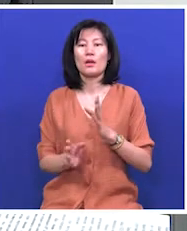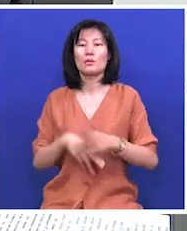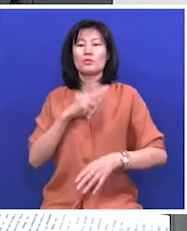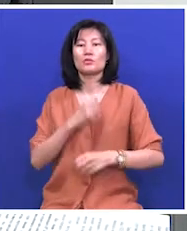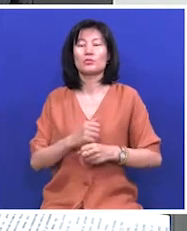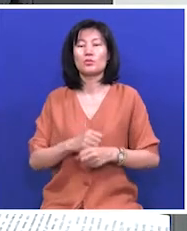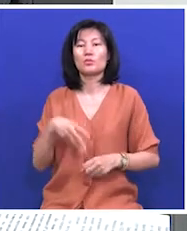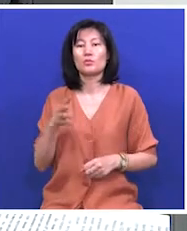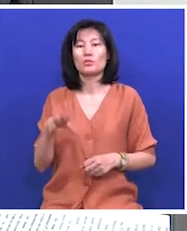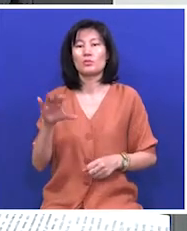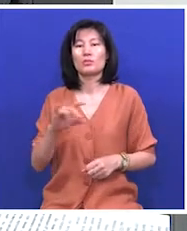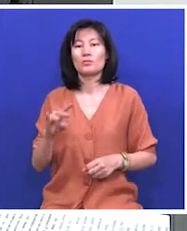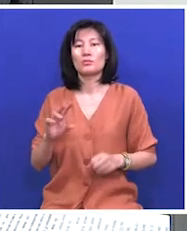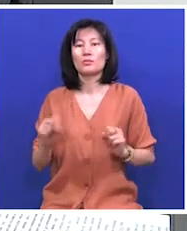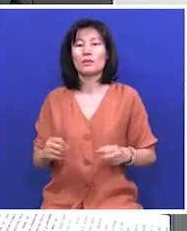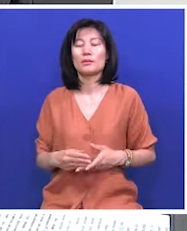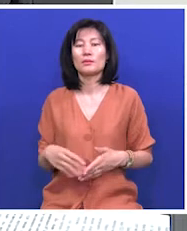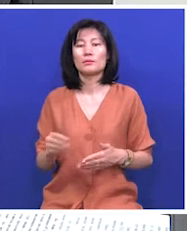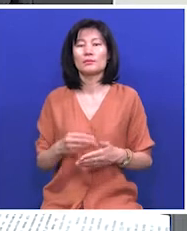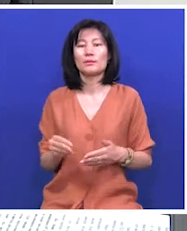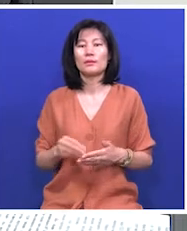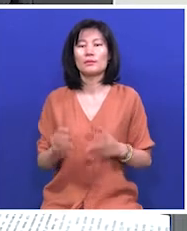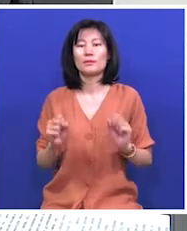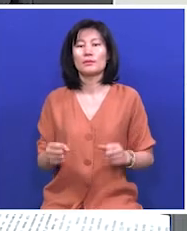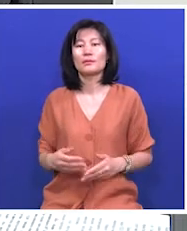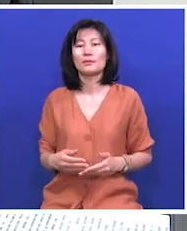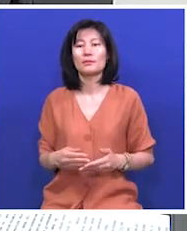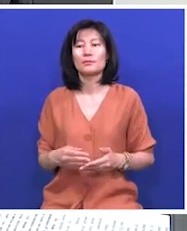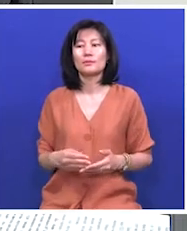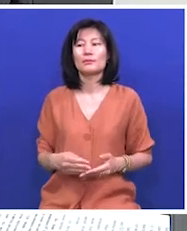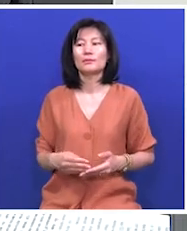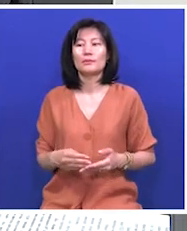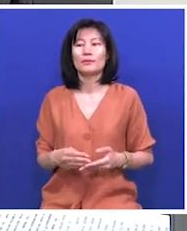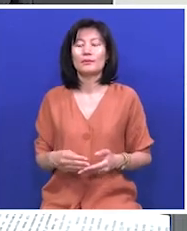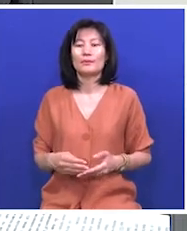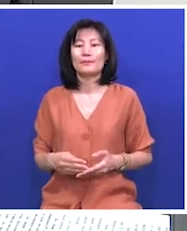дала жұмыстарына 4,5 миллиард теңге